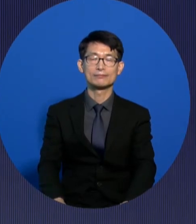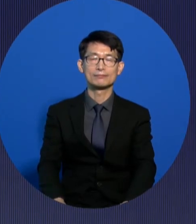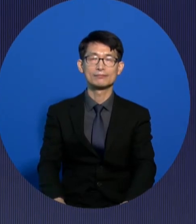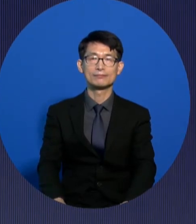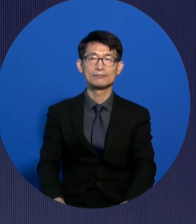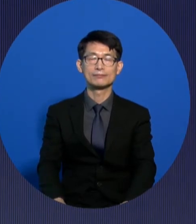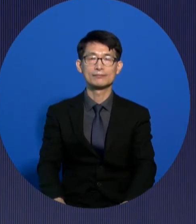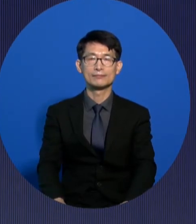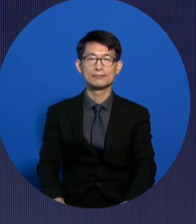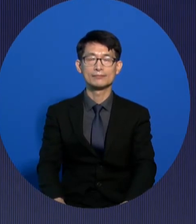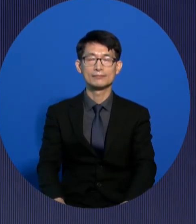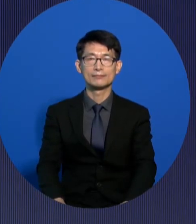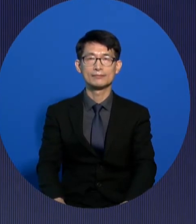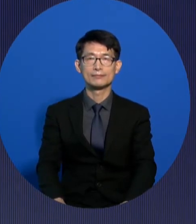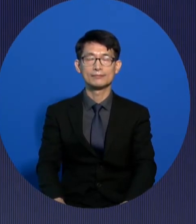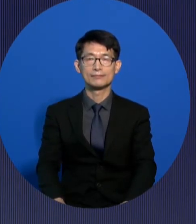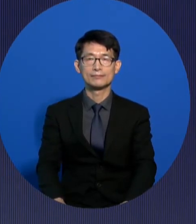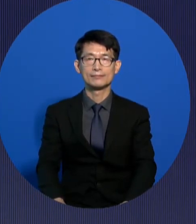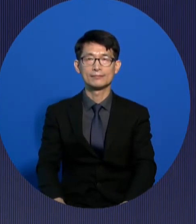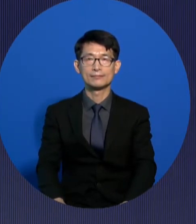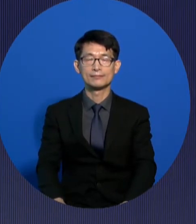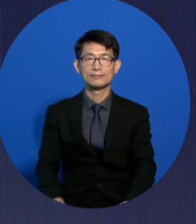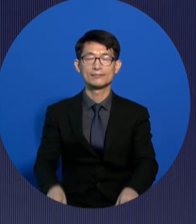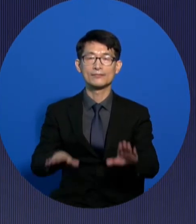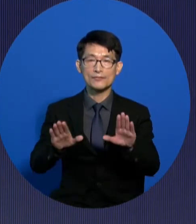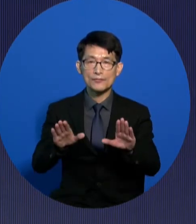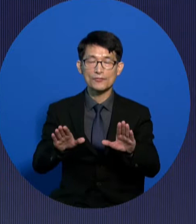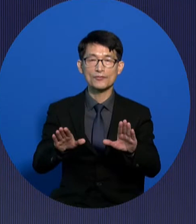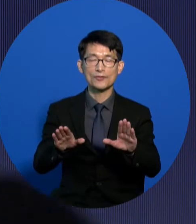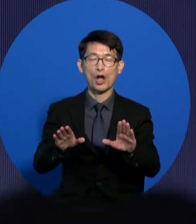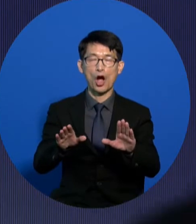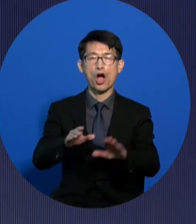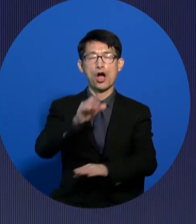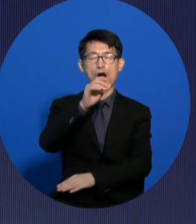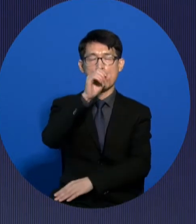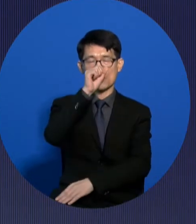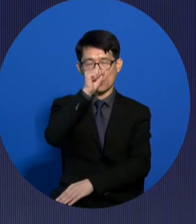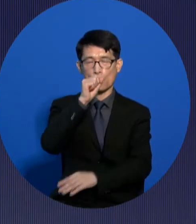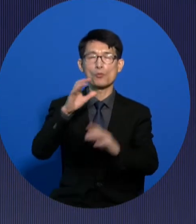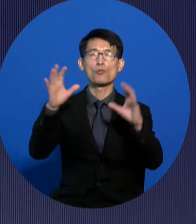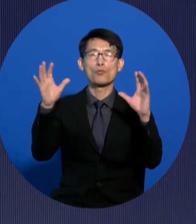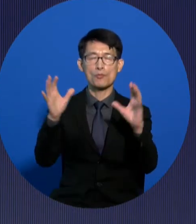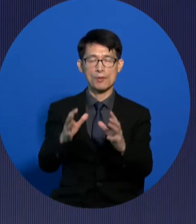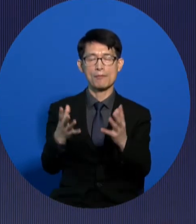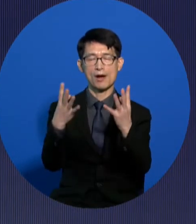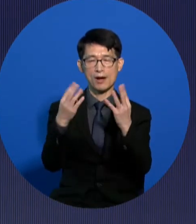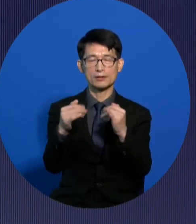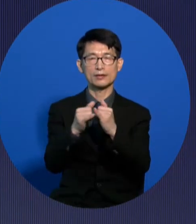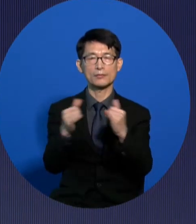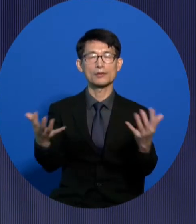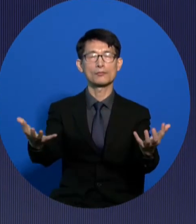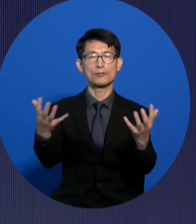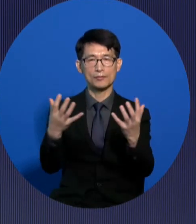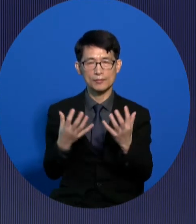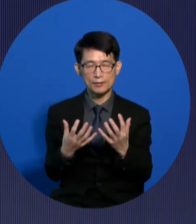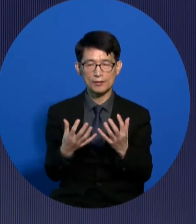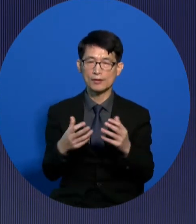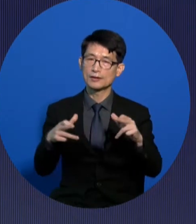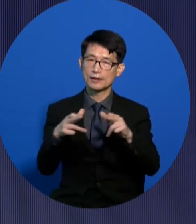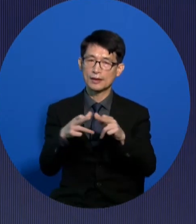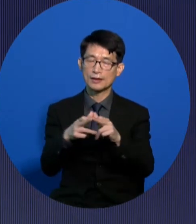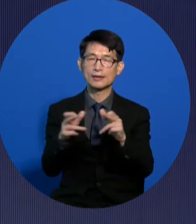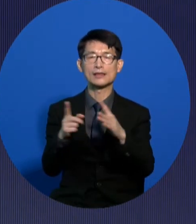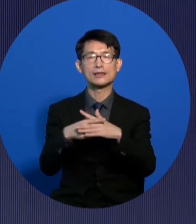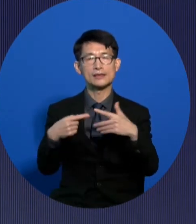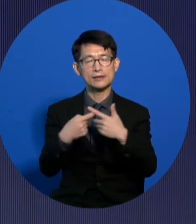이 오미크론이라는 중대함 속에서도 이렇게 우리 많은 분들이 모여서 장애에 대한 어떤 이해와 생각을